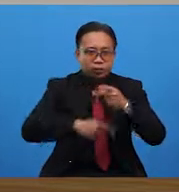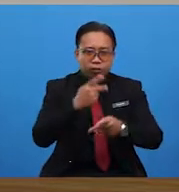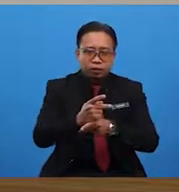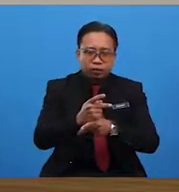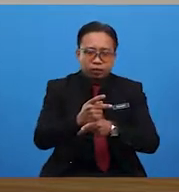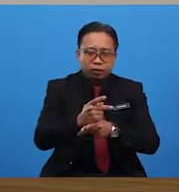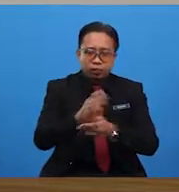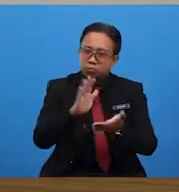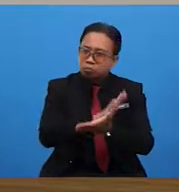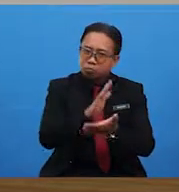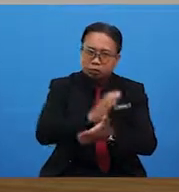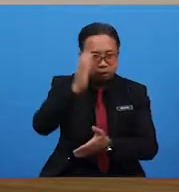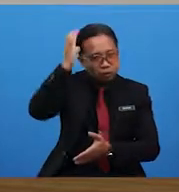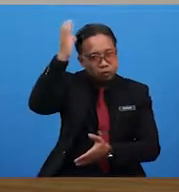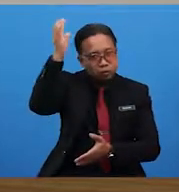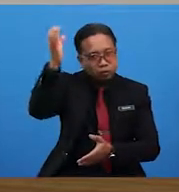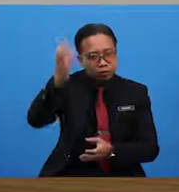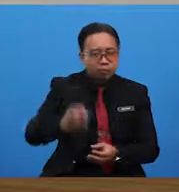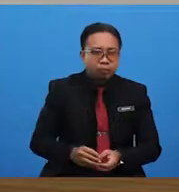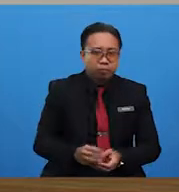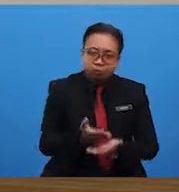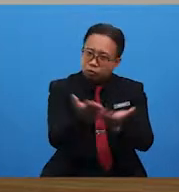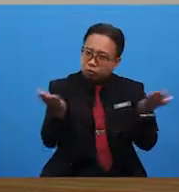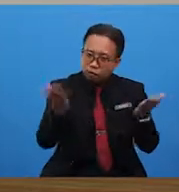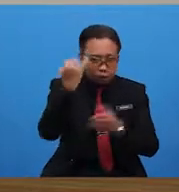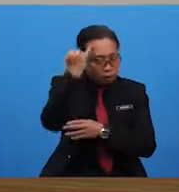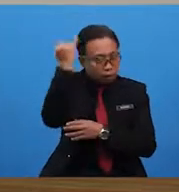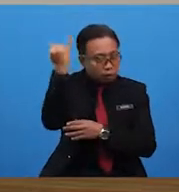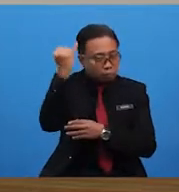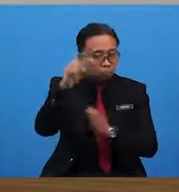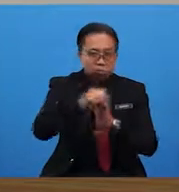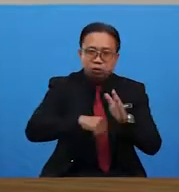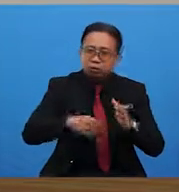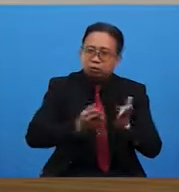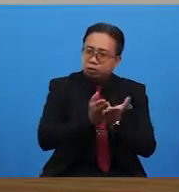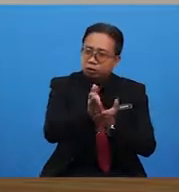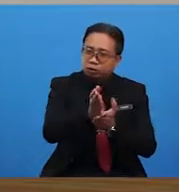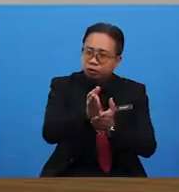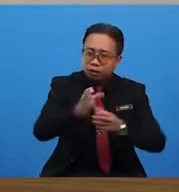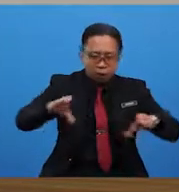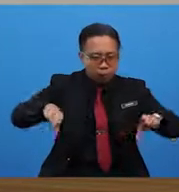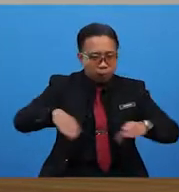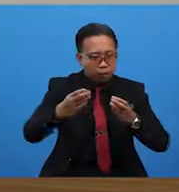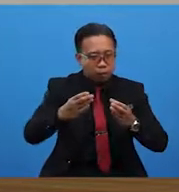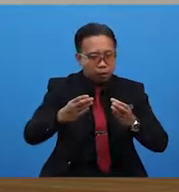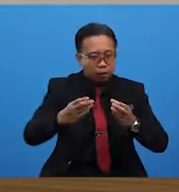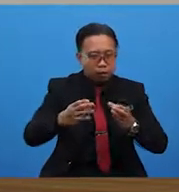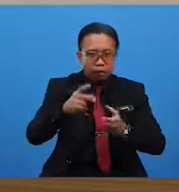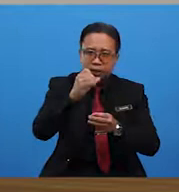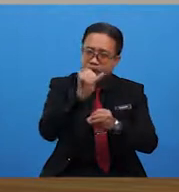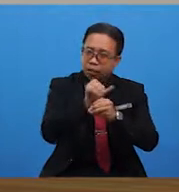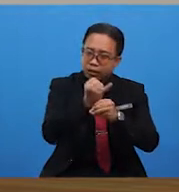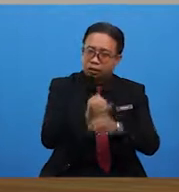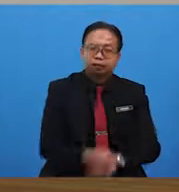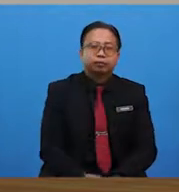konsep bagi mengemukakan ide dan rasional sebelum diteruskan ke proses penghasilan karyawan Oh